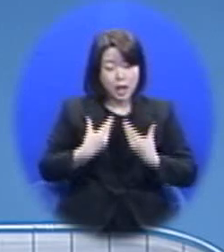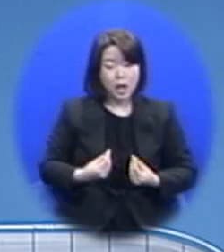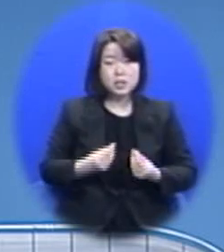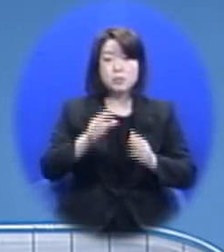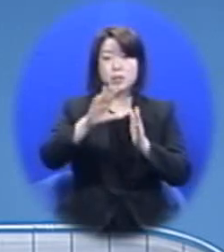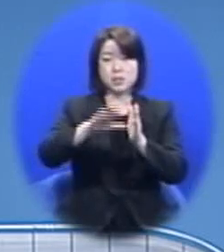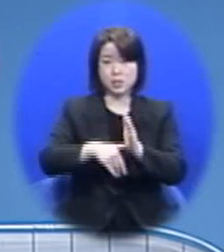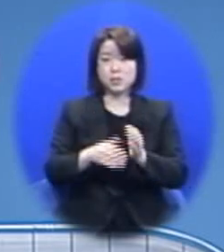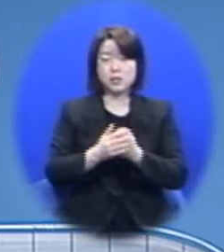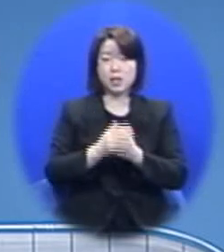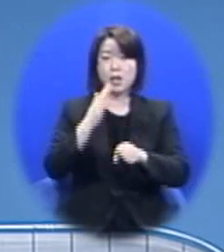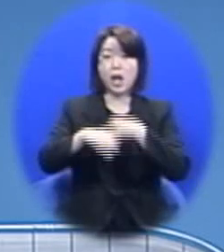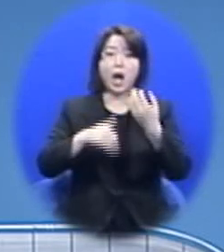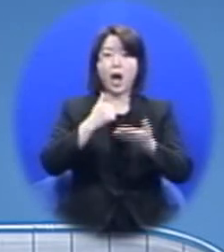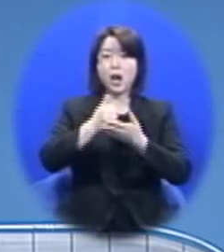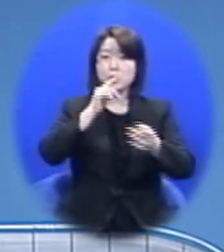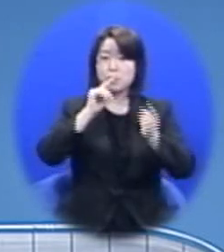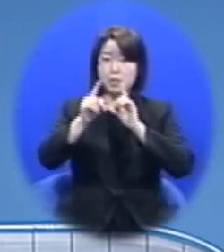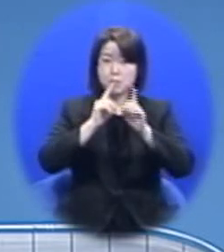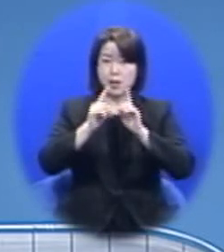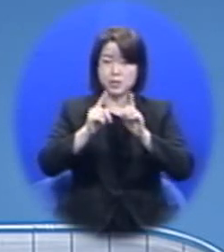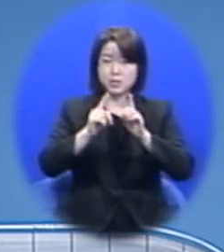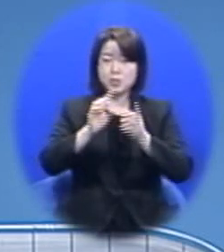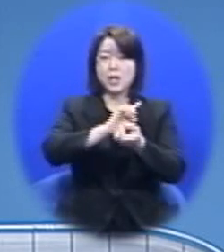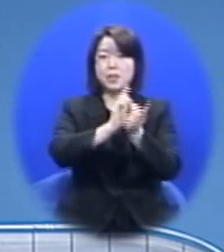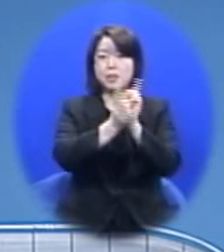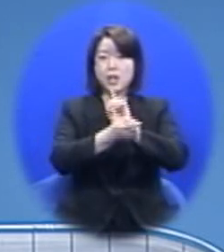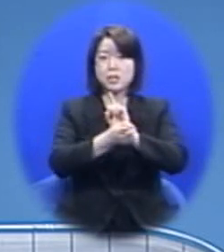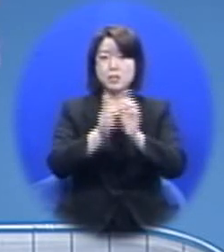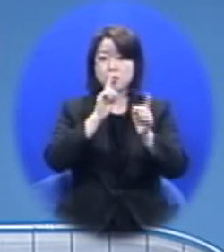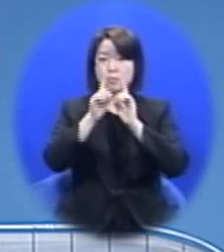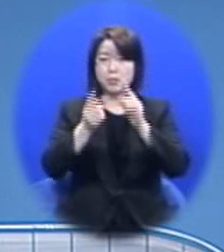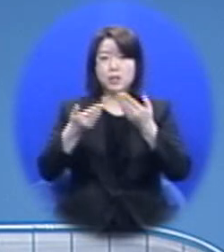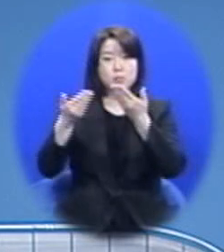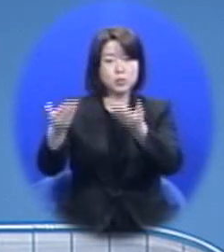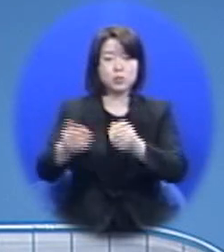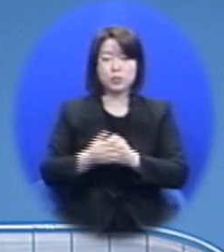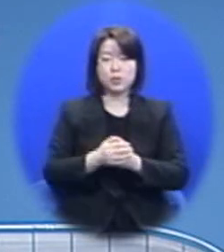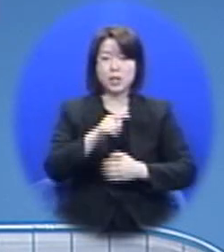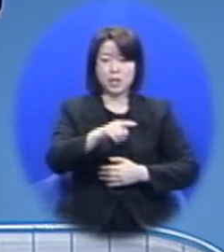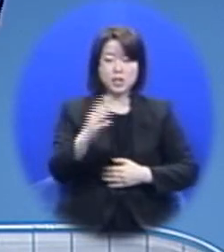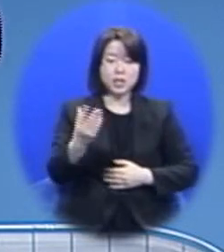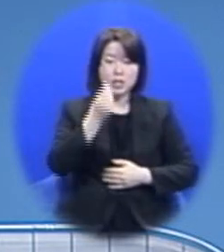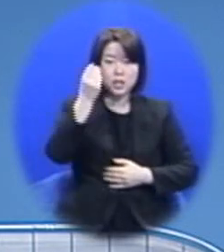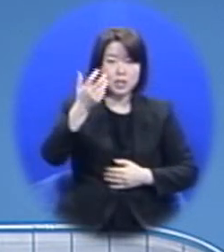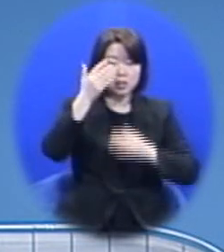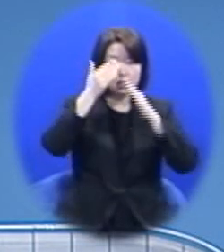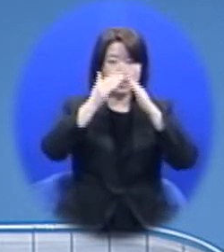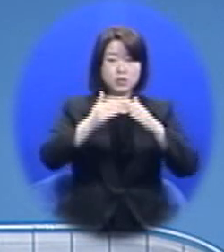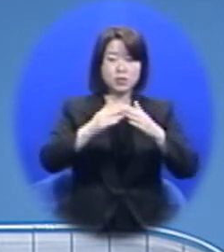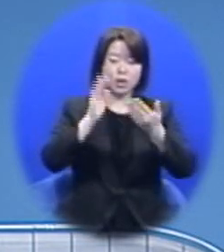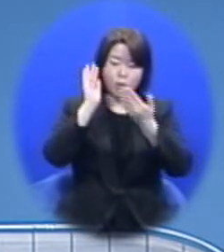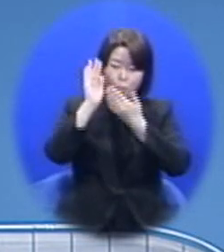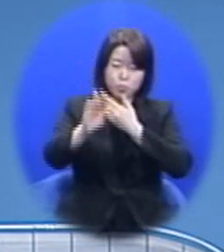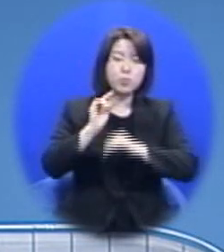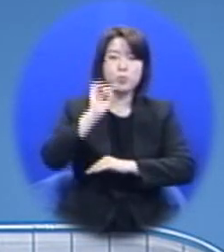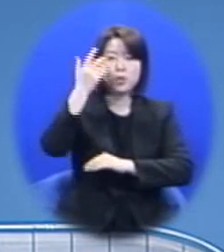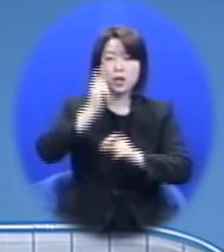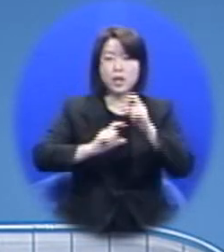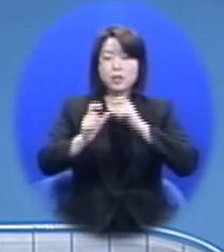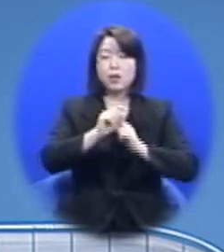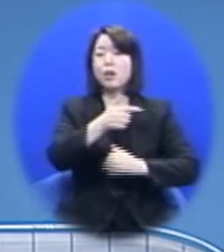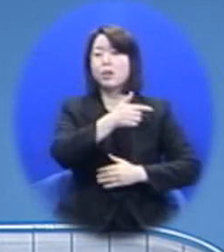때 하나님의 말씀을 대언했습니다. 이 성전의 나중 영광이 더 클 것이라. 그래서